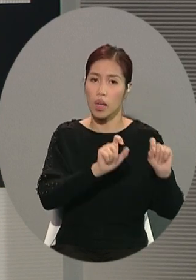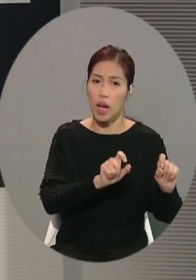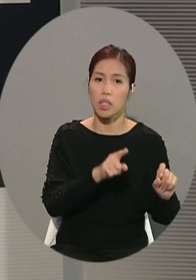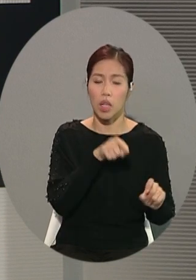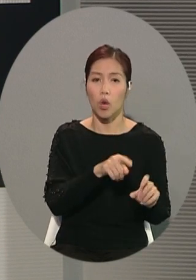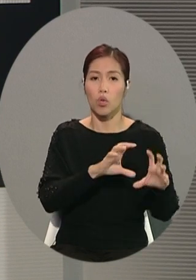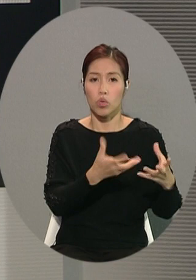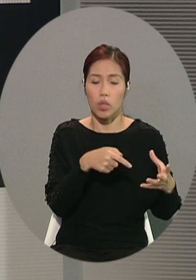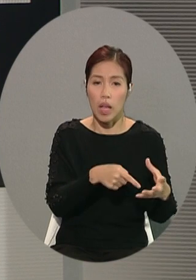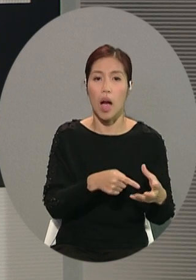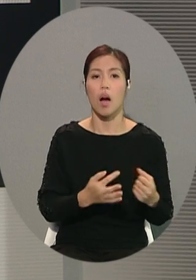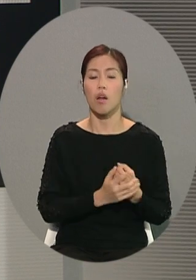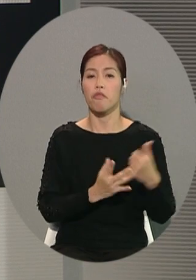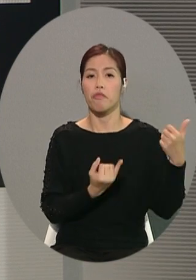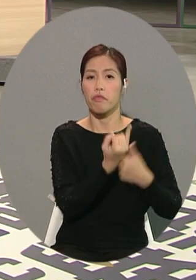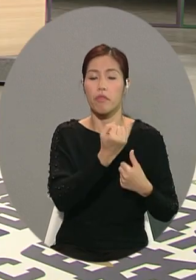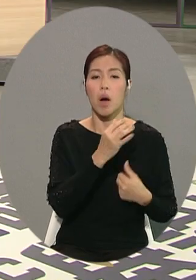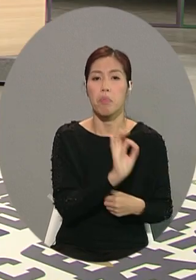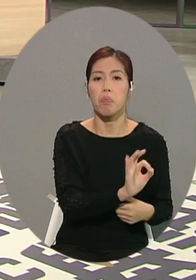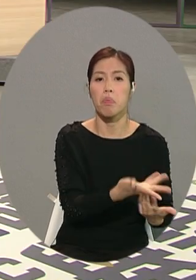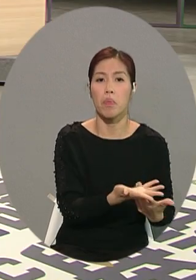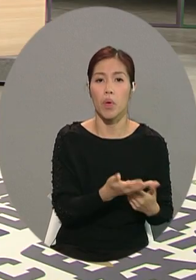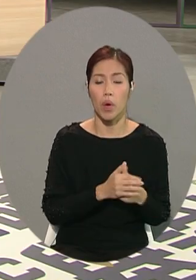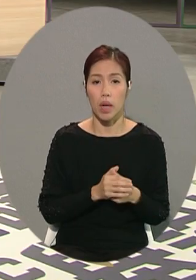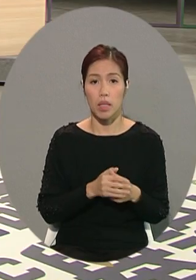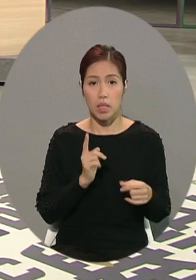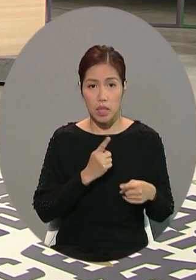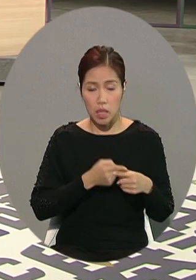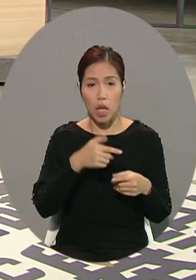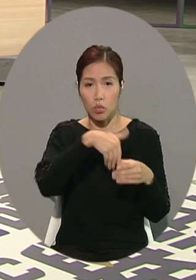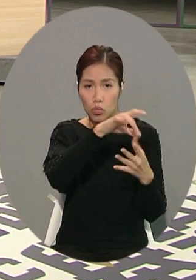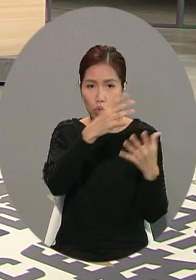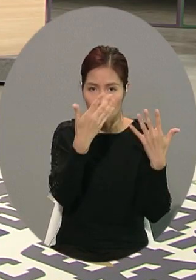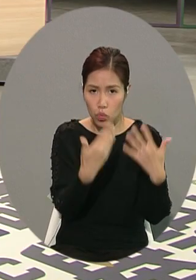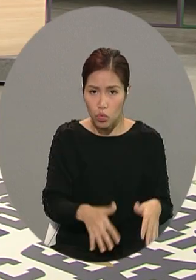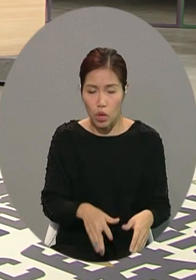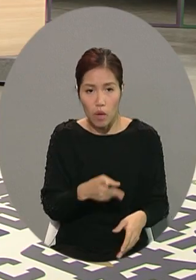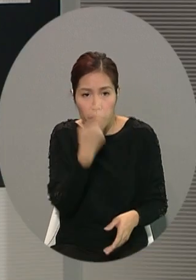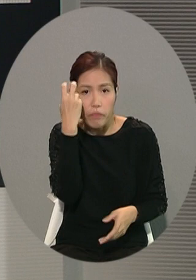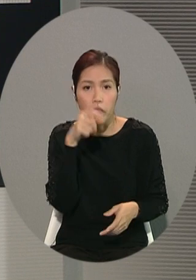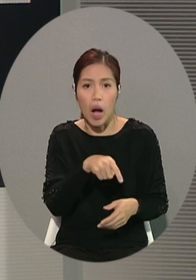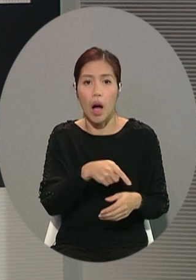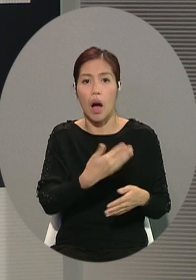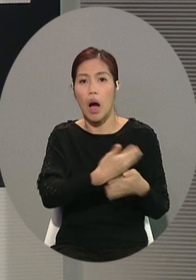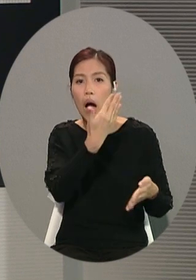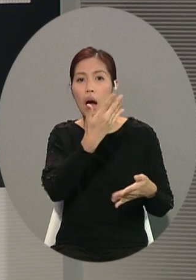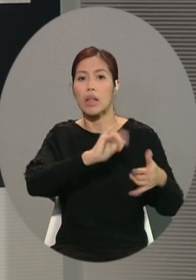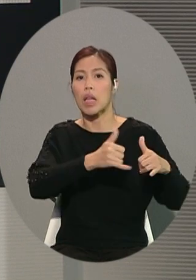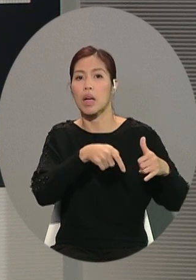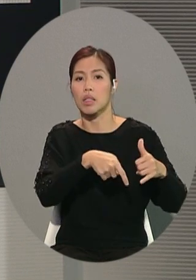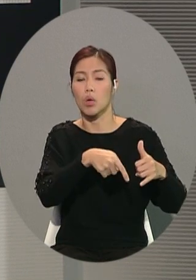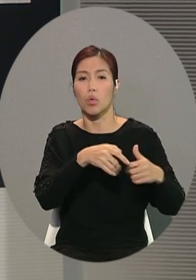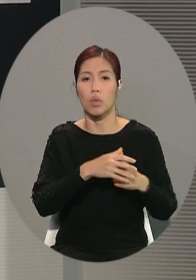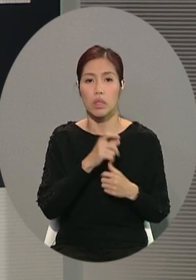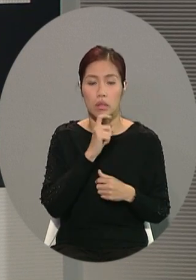是沒有人犯過法，但事實就是完了選舉之後是被發現原來他因為打鬥跟著就